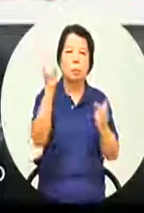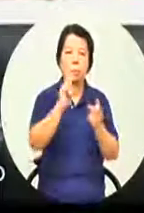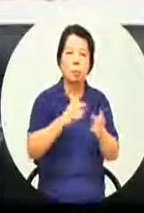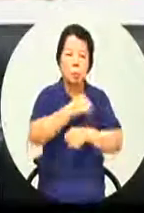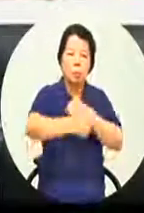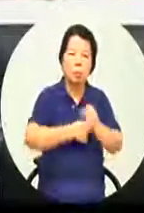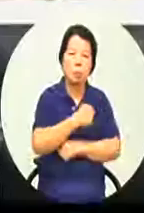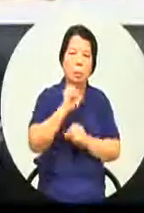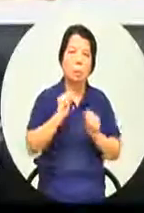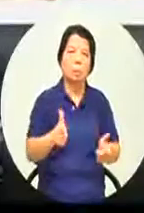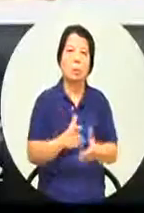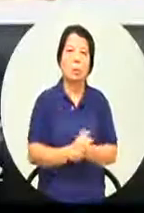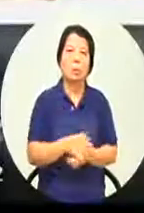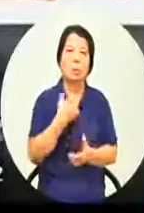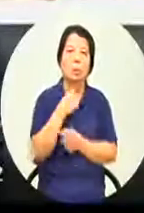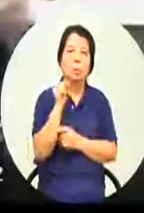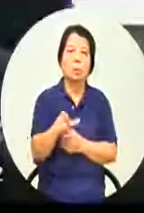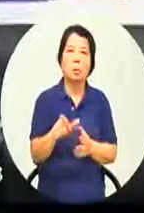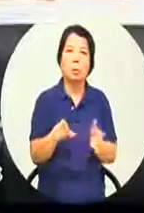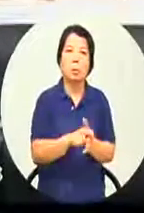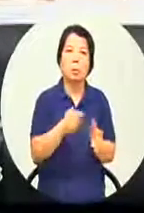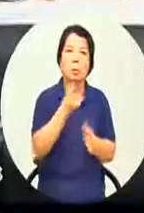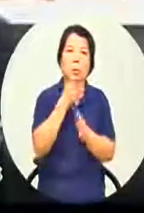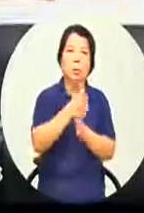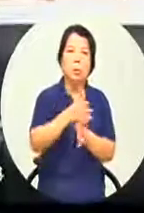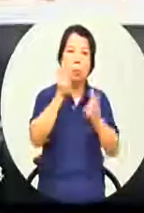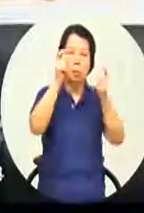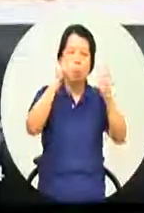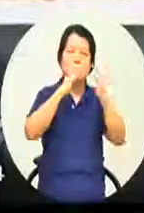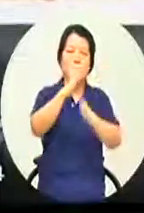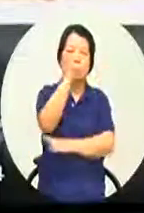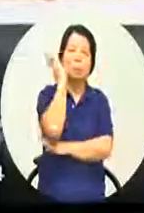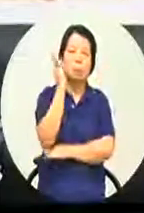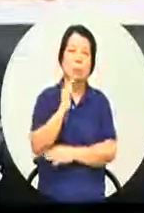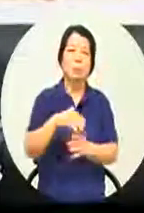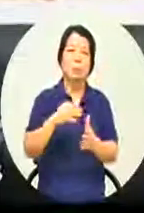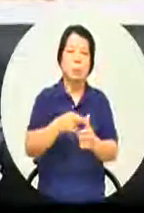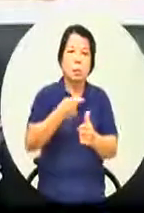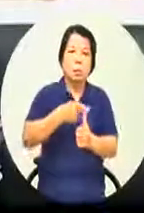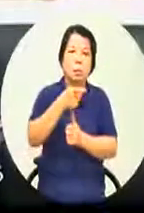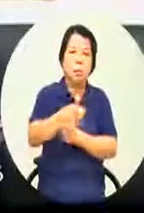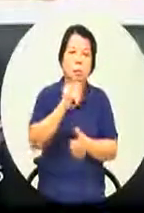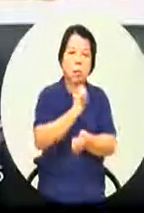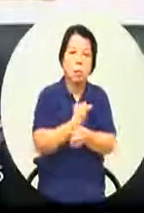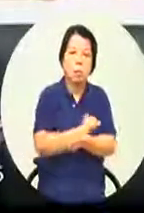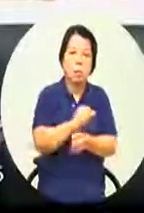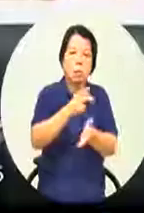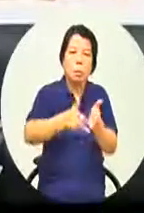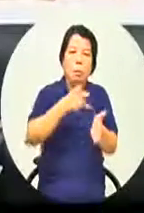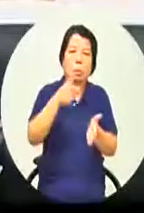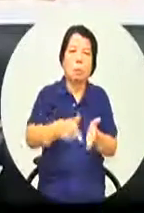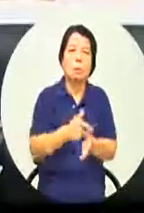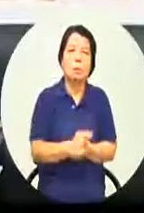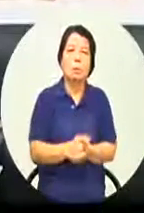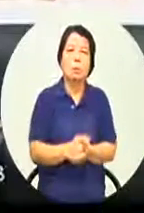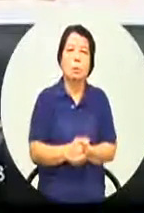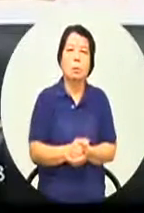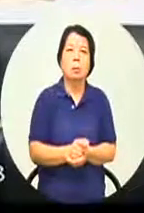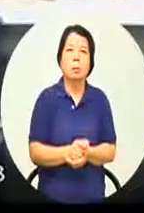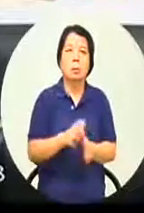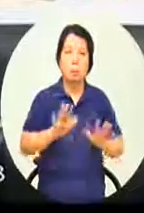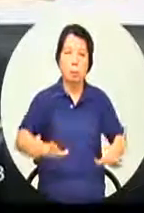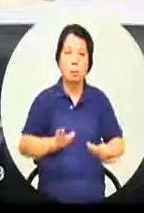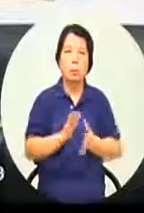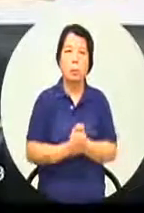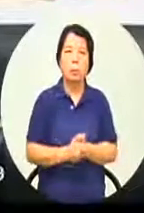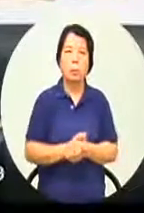方式。我们买的车子，高雄市政府自己带头买的车子，还是利用柴油的。好，那我这边再请教一下，目